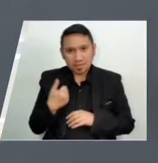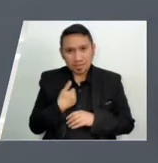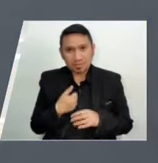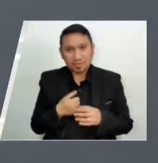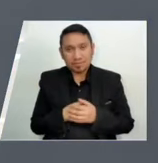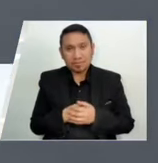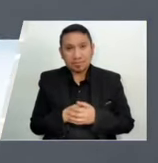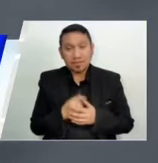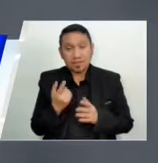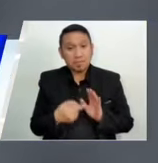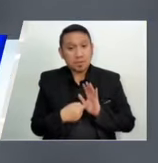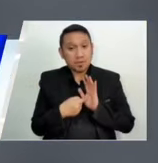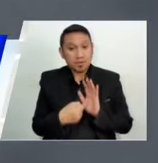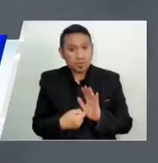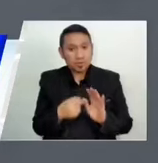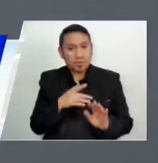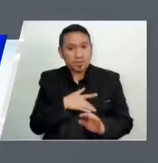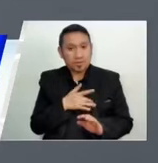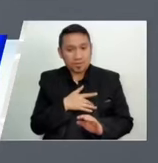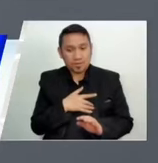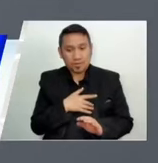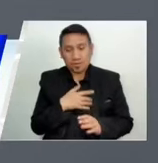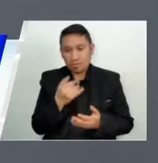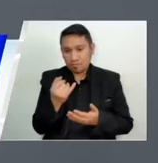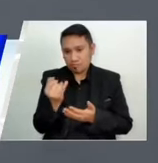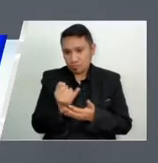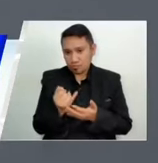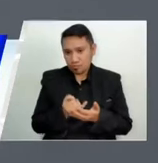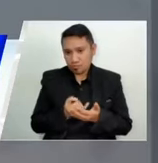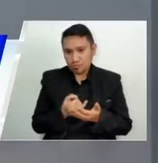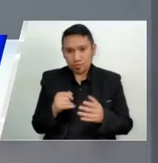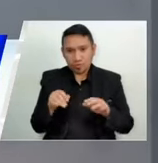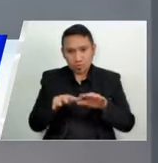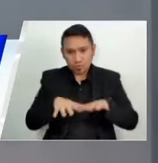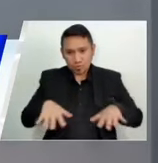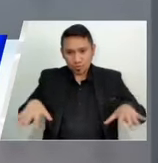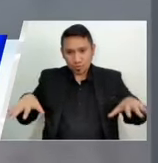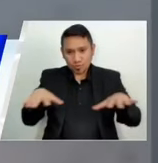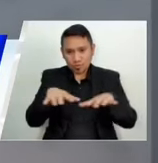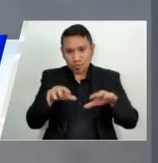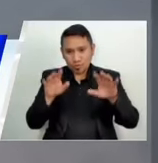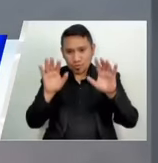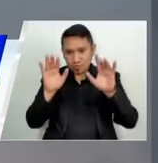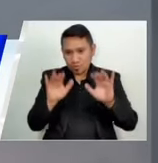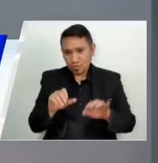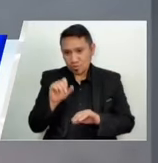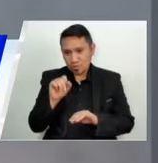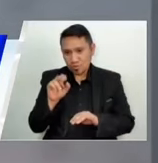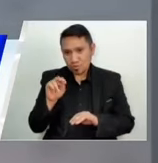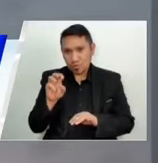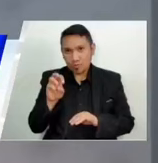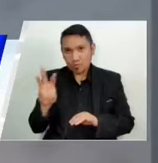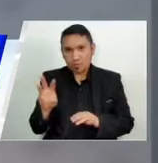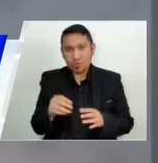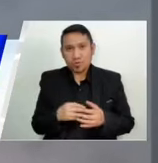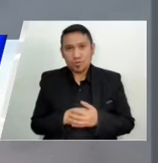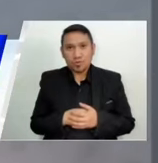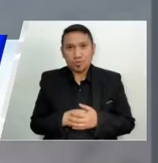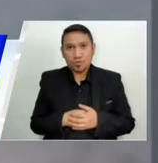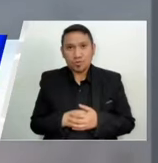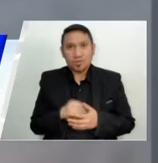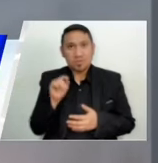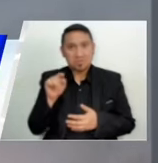feelings, inukit po sa snow. The cold never bothered me, ang peg ng taong yan habang inuukit ang